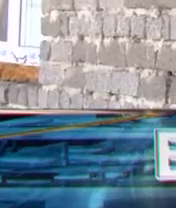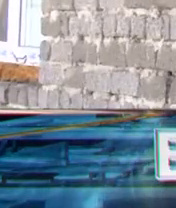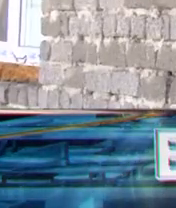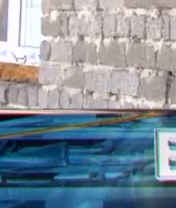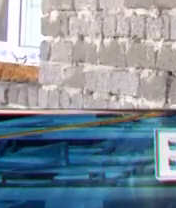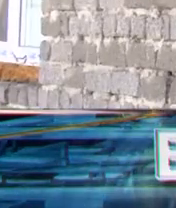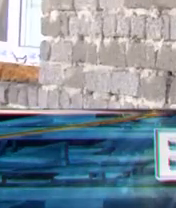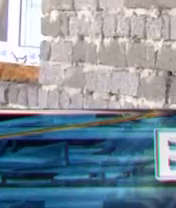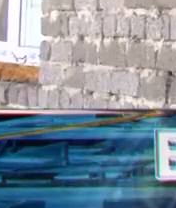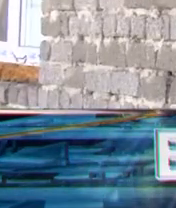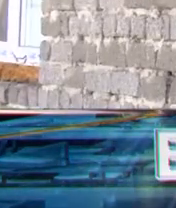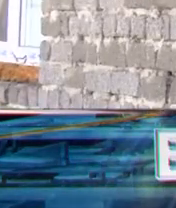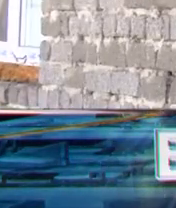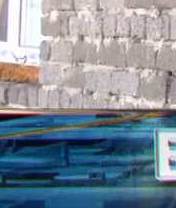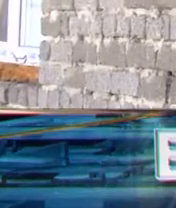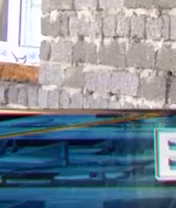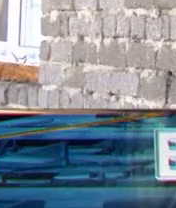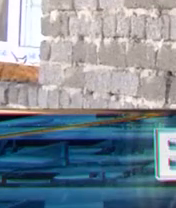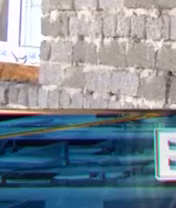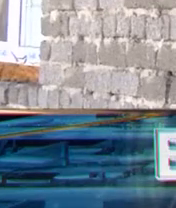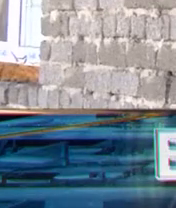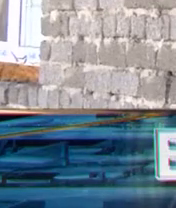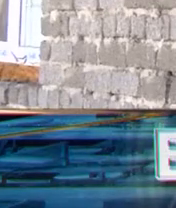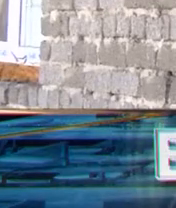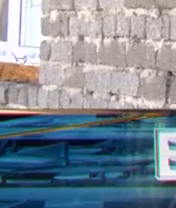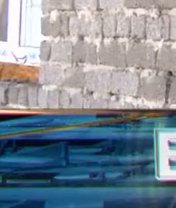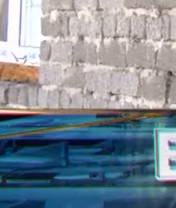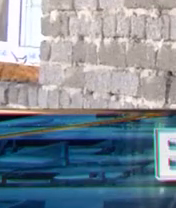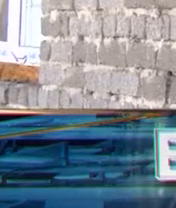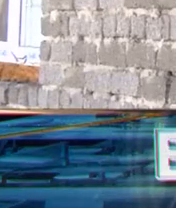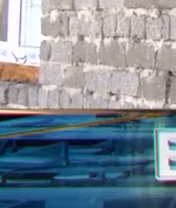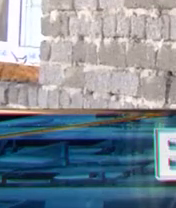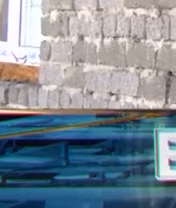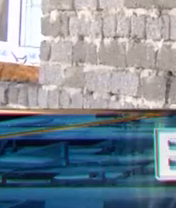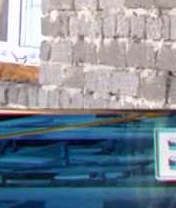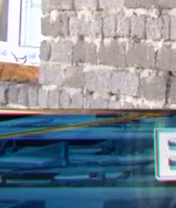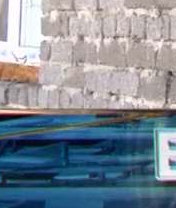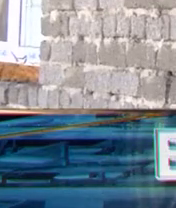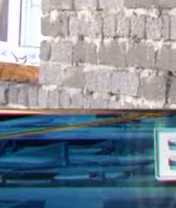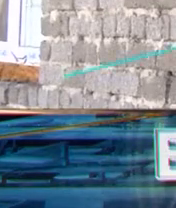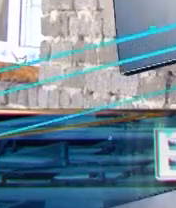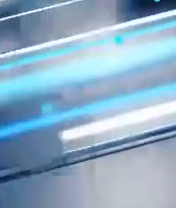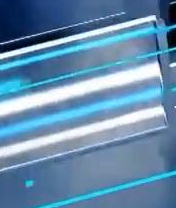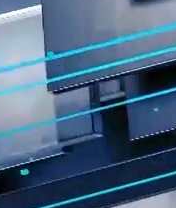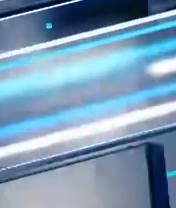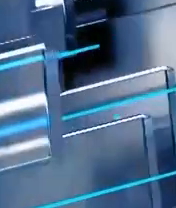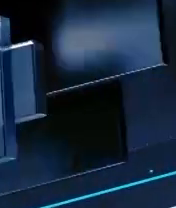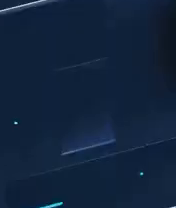осы менен бірнеше рет әкеп беріп жатыр, жалғыз басты деп көмектерін көрсетіп жатыр.